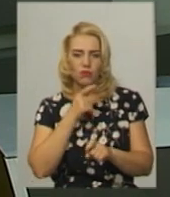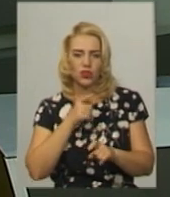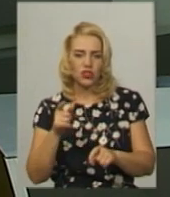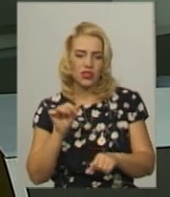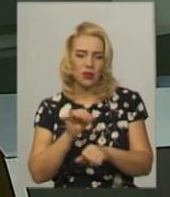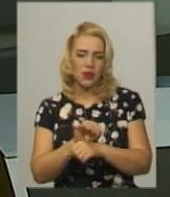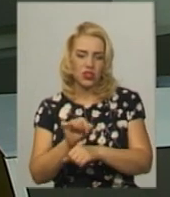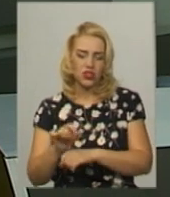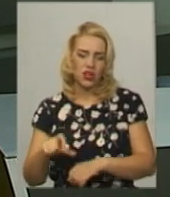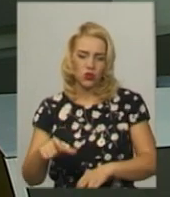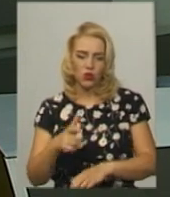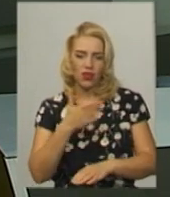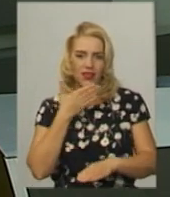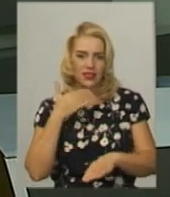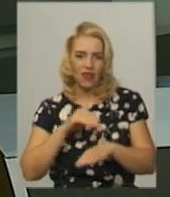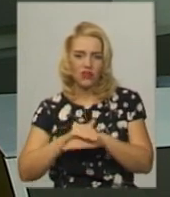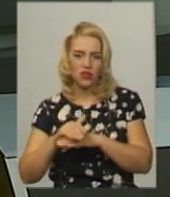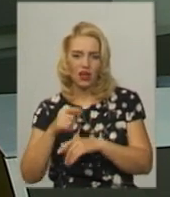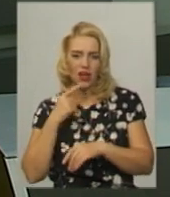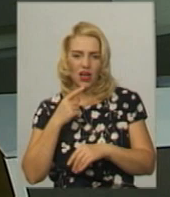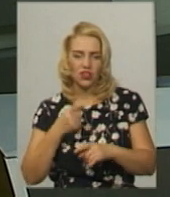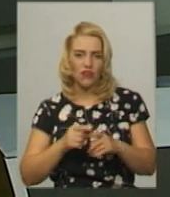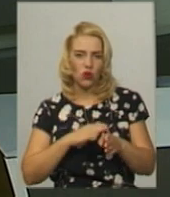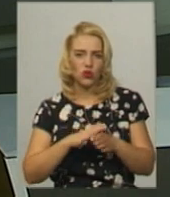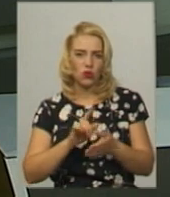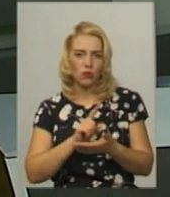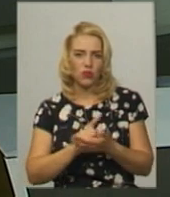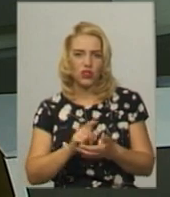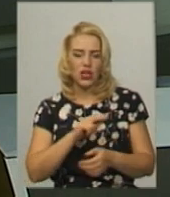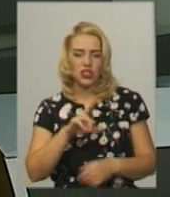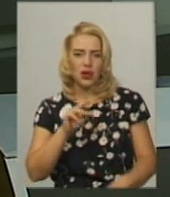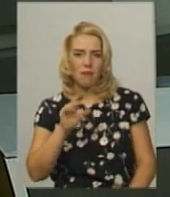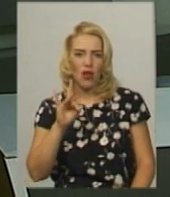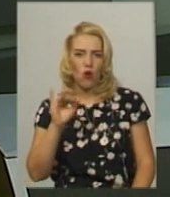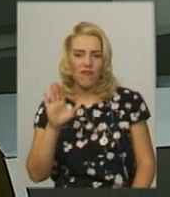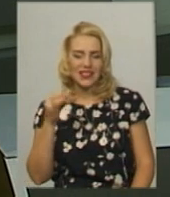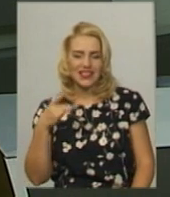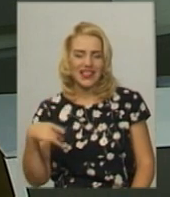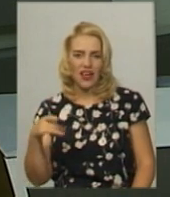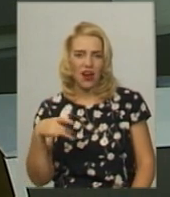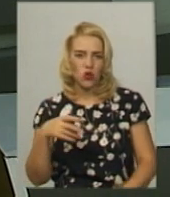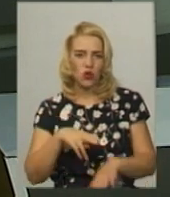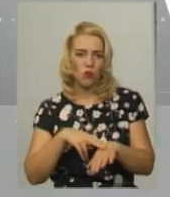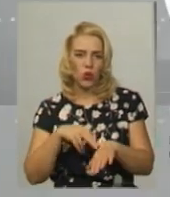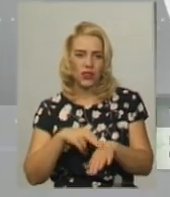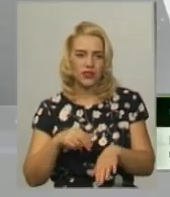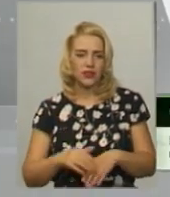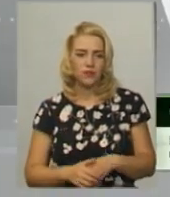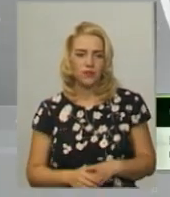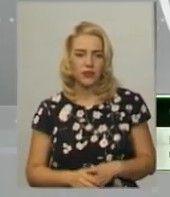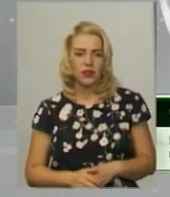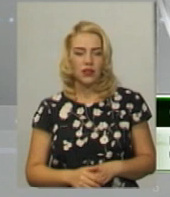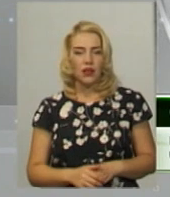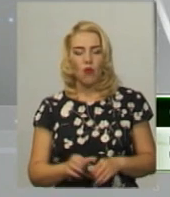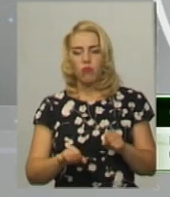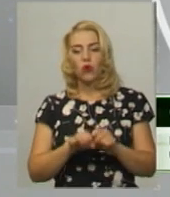не зафіксовано, каже Олег Лавров, виконуючи обов'язки начальника Чемеровецького районного відділку поліції. Тому що не